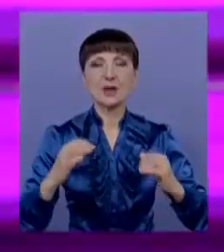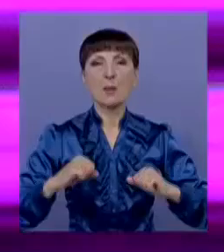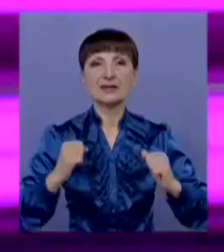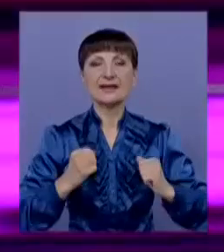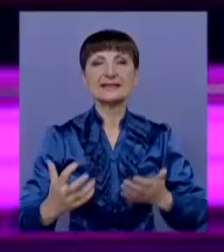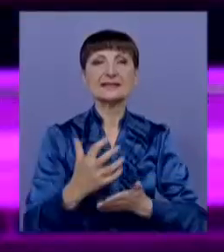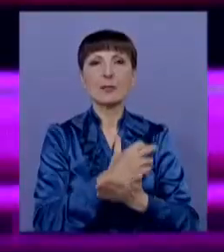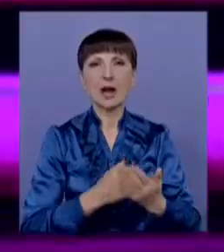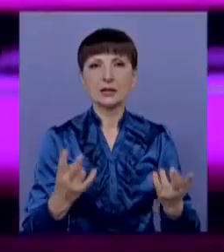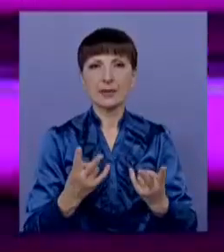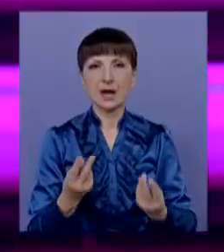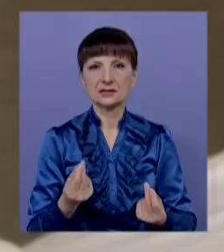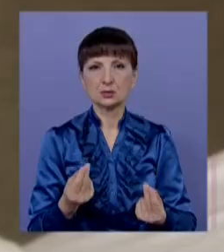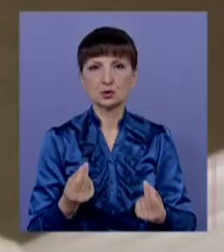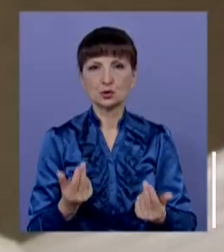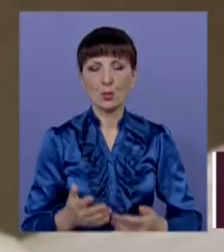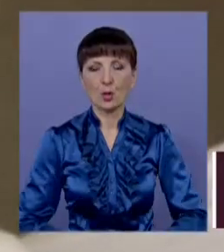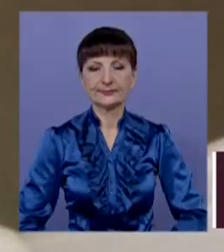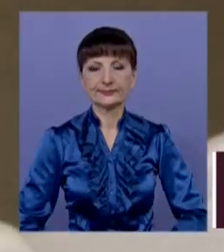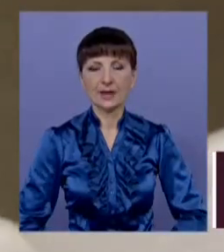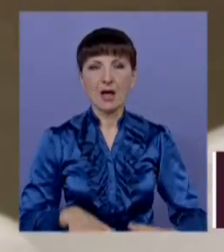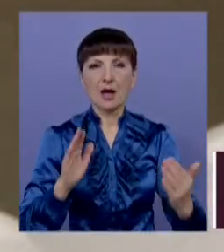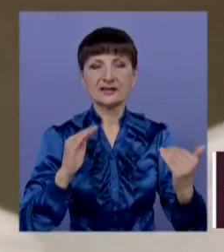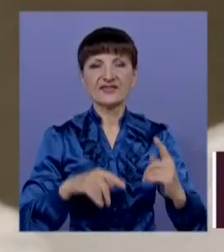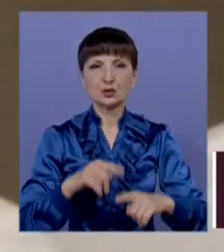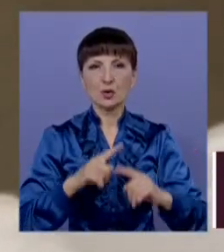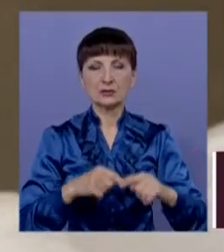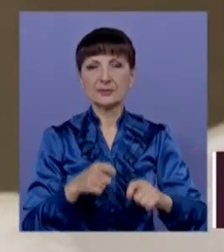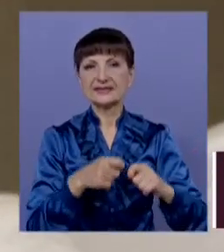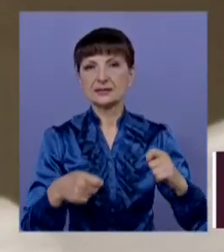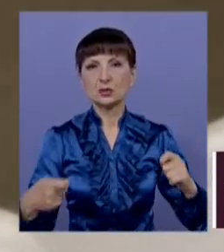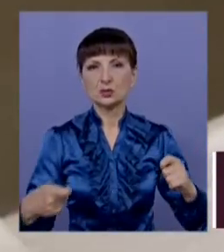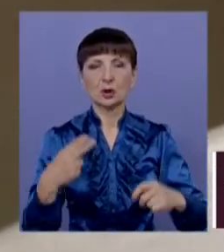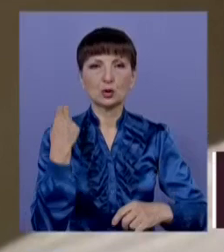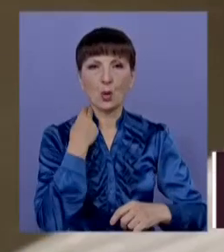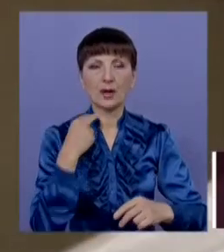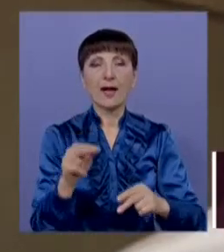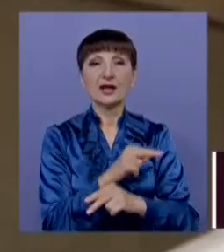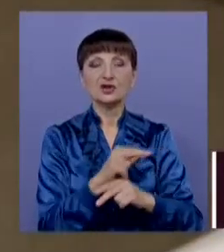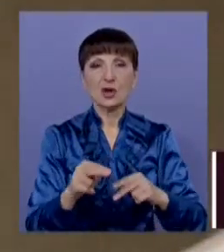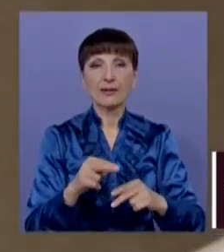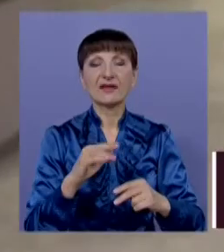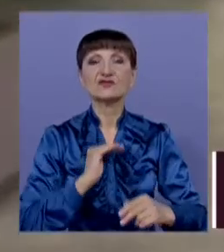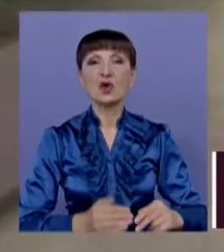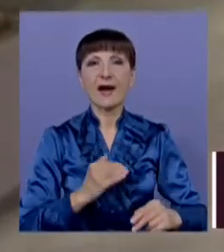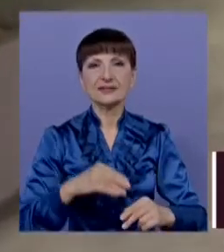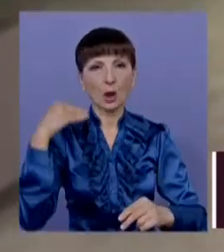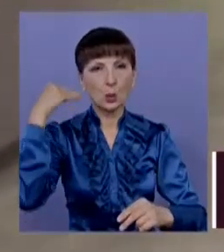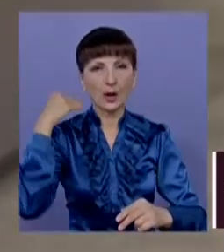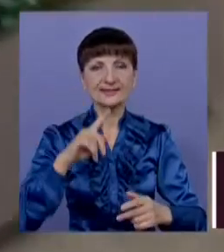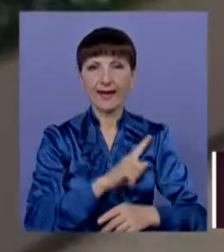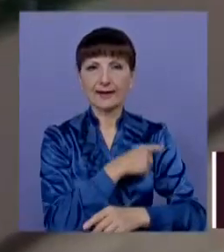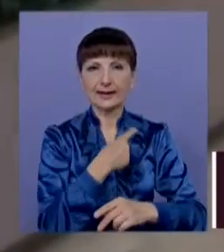собрать необходимую сумму. Расставание с родными затянулось из-за долгов. Лечение от лейкоза в частной турецкой клинике